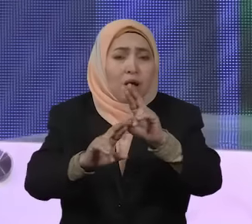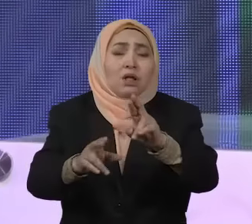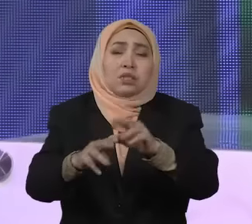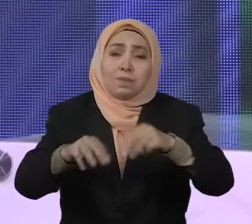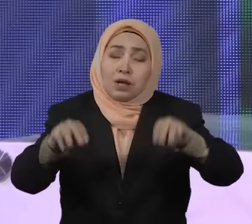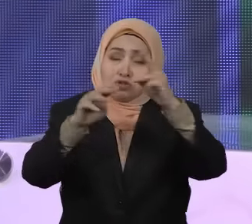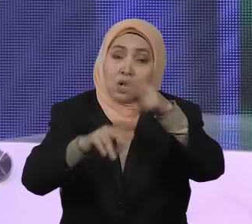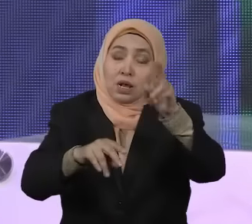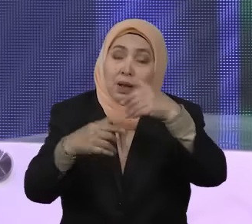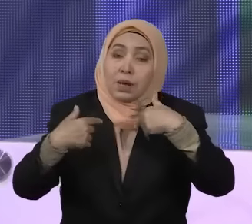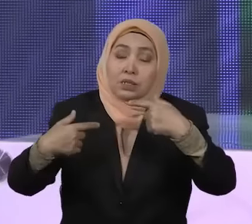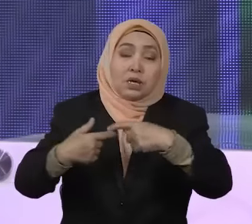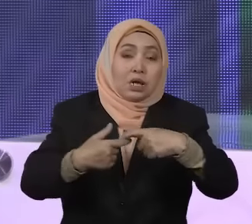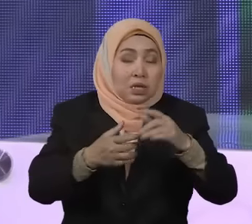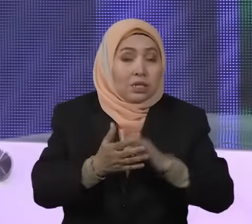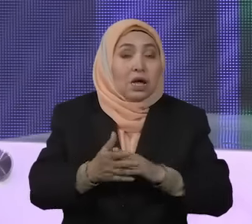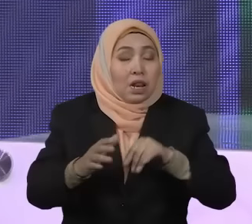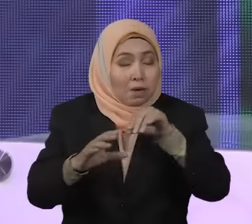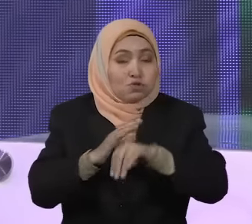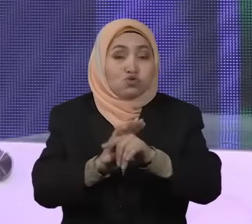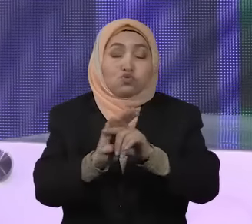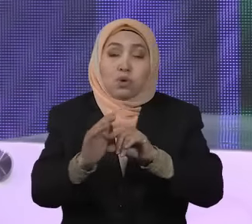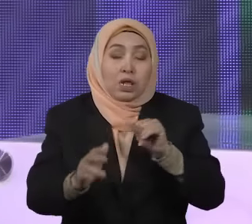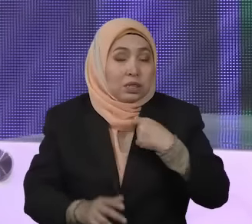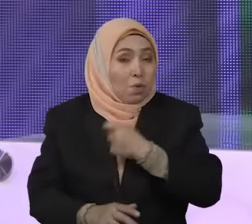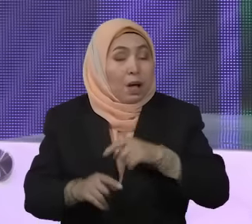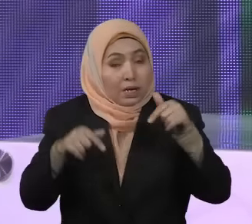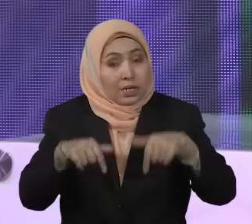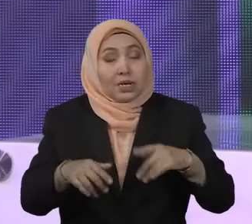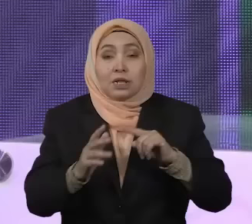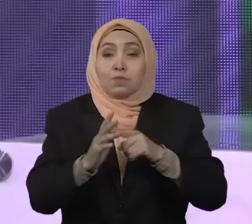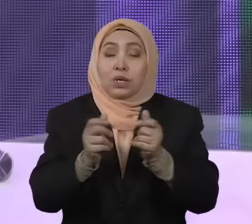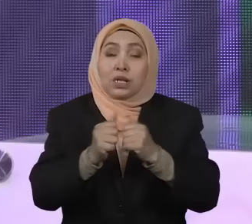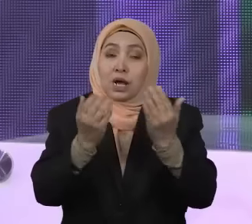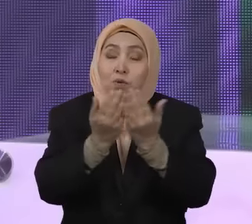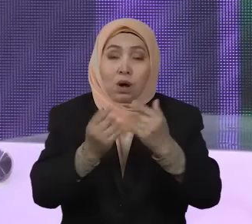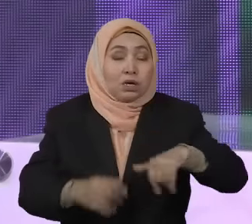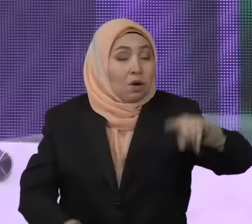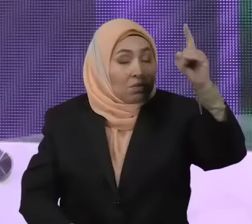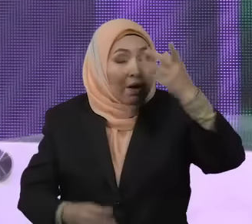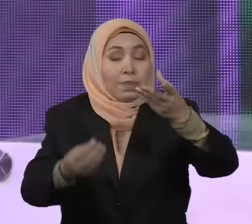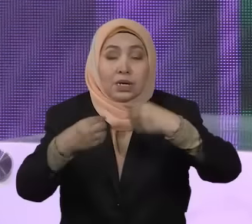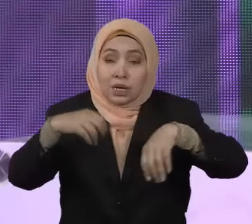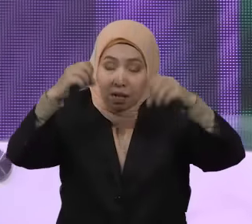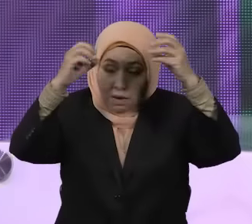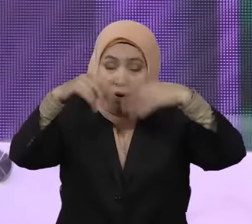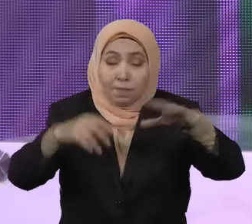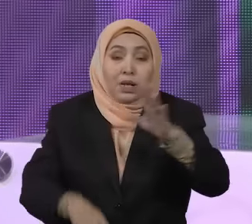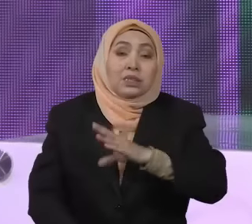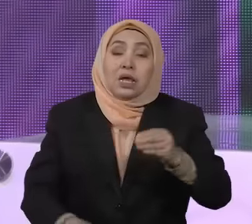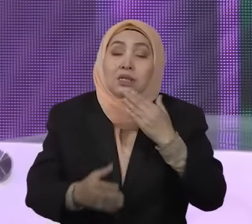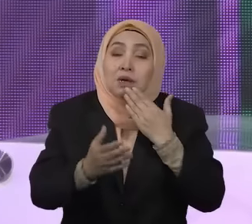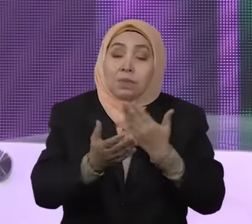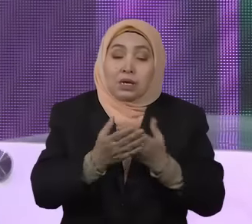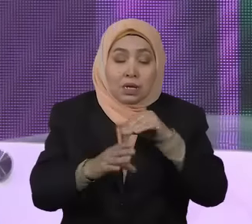Haram yang ada kaitan langsung dengan surah At-Taubah yang kita baca pada hari ini. Kita mulakan dengan doa subhanakala. Ilma lana illa